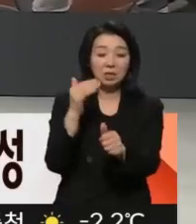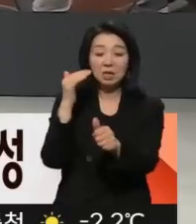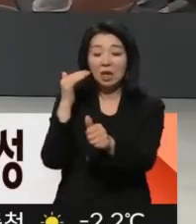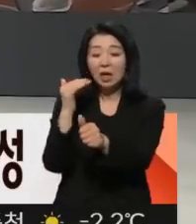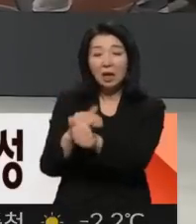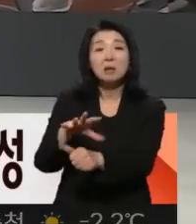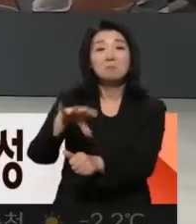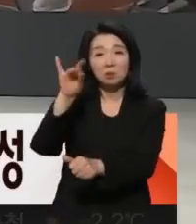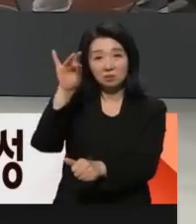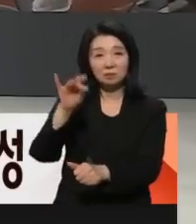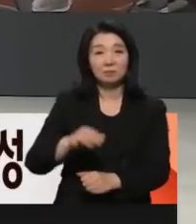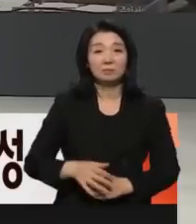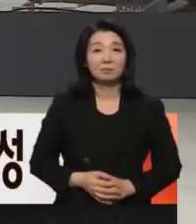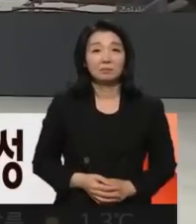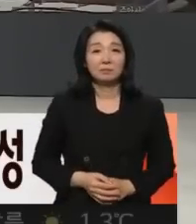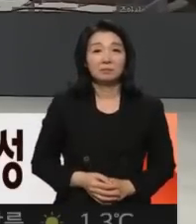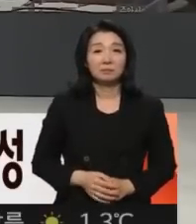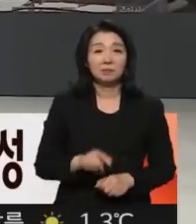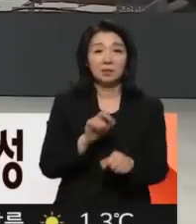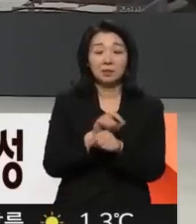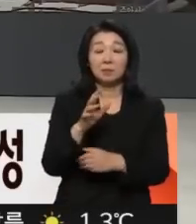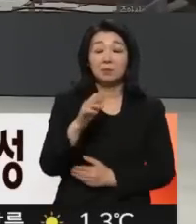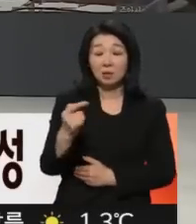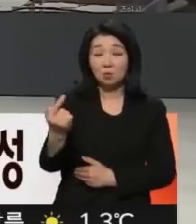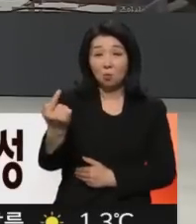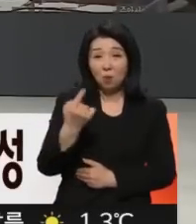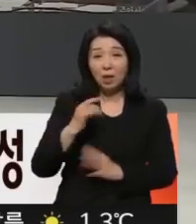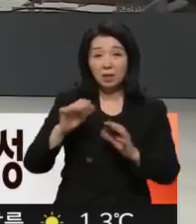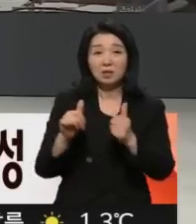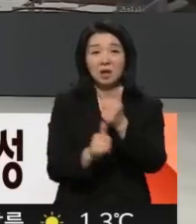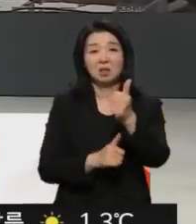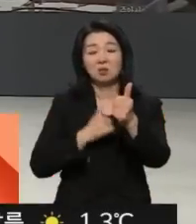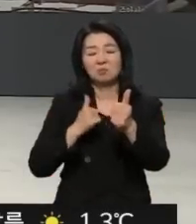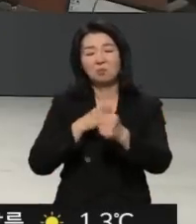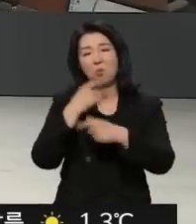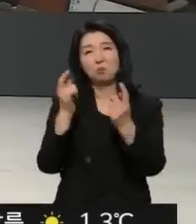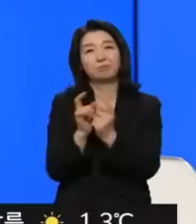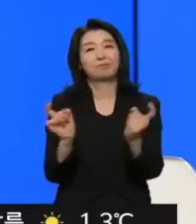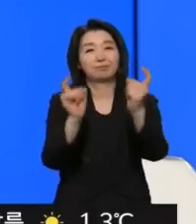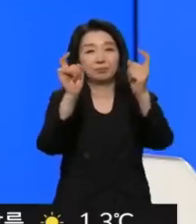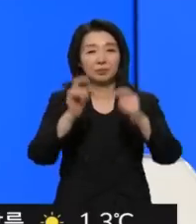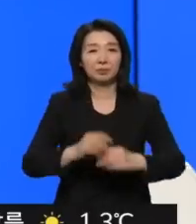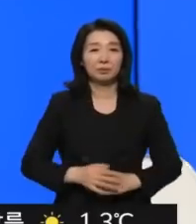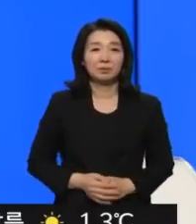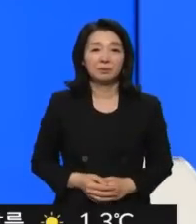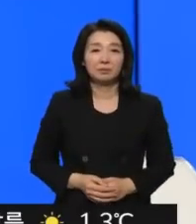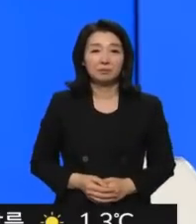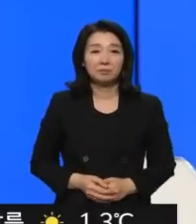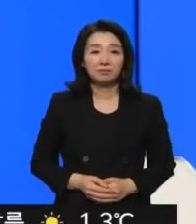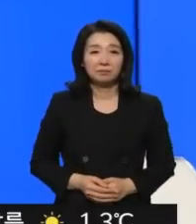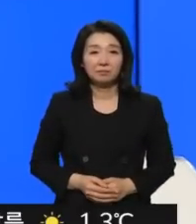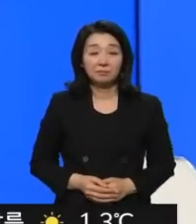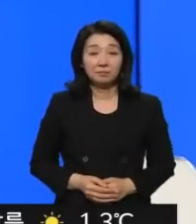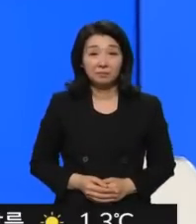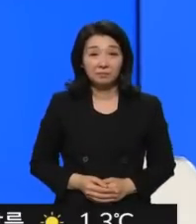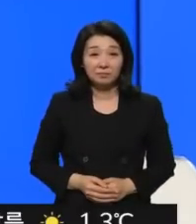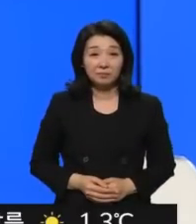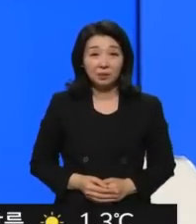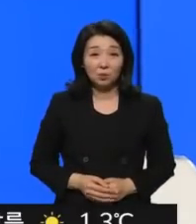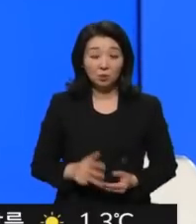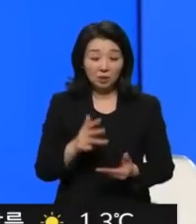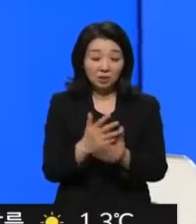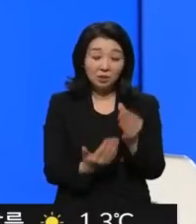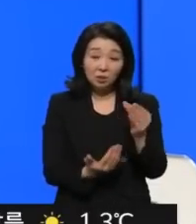해임 건의안 먼저, 이상민 장관 출석한 행안위는 고성. 네, 조금 전에 이제 류 실장 얘기했던 대로 오늘 이태원